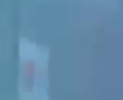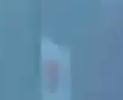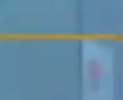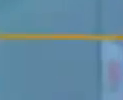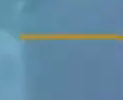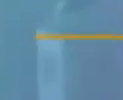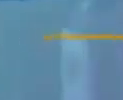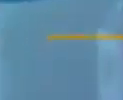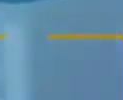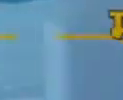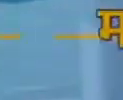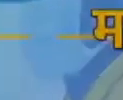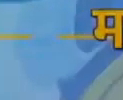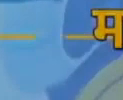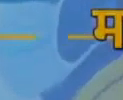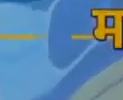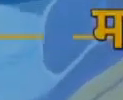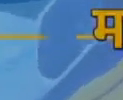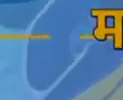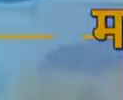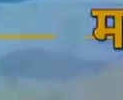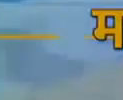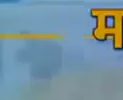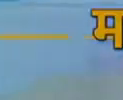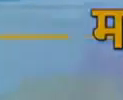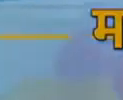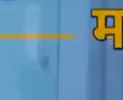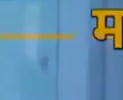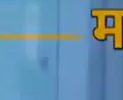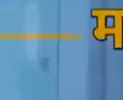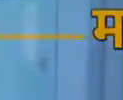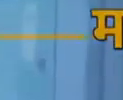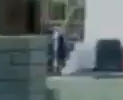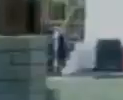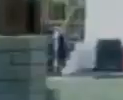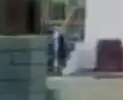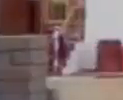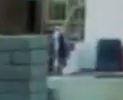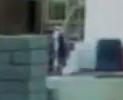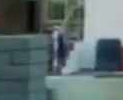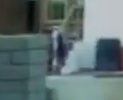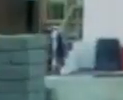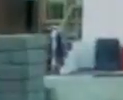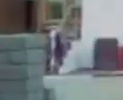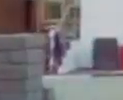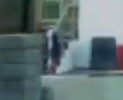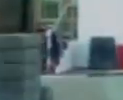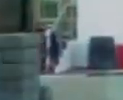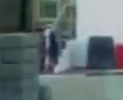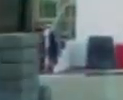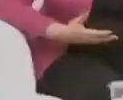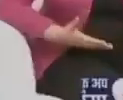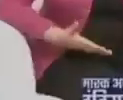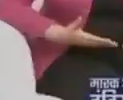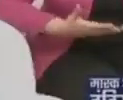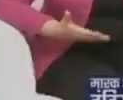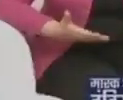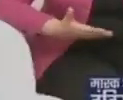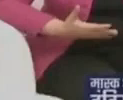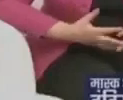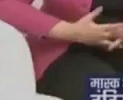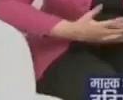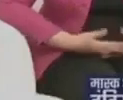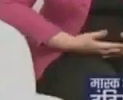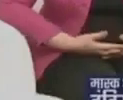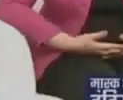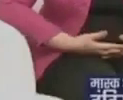प्रहर। कोरोना को हराना है तो मास्क जरूर लगाना है। मास्क अप इंडिया। दवाई भी, कड़ाई